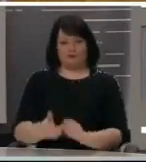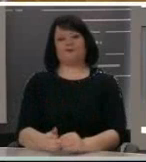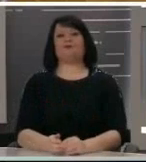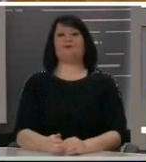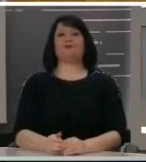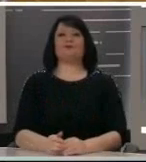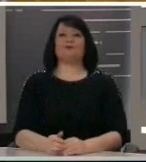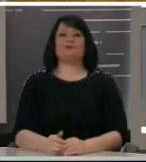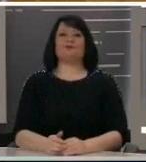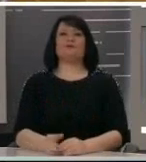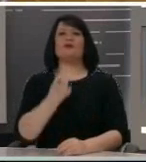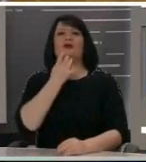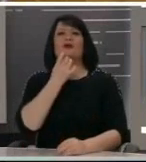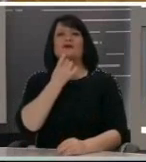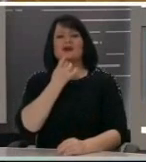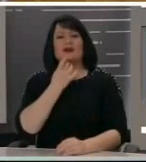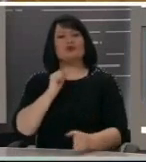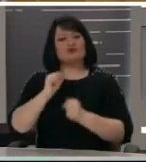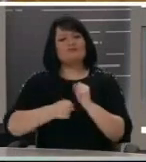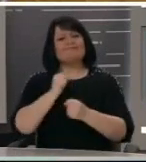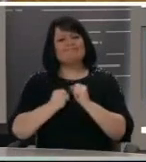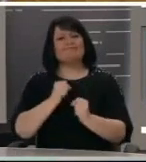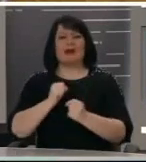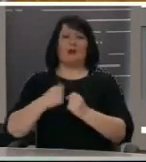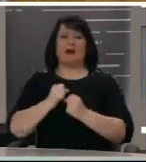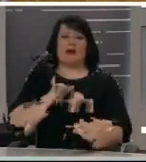μέσα από σκληρούς και επίμονους αγώνες.